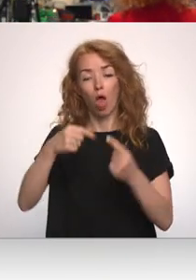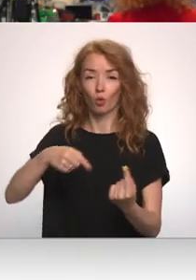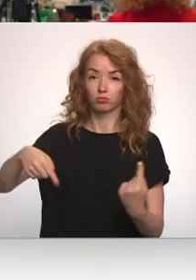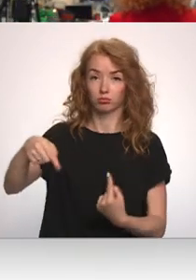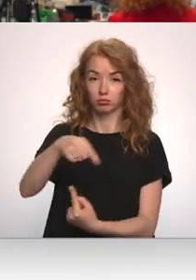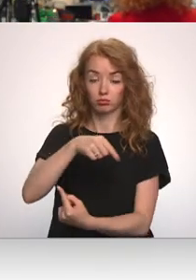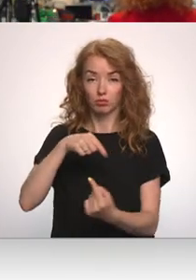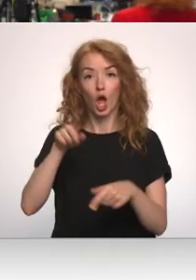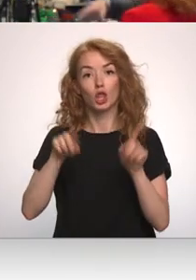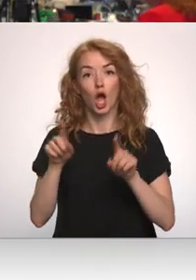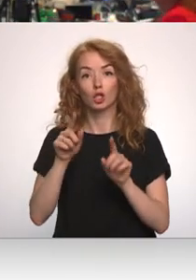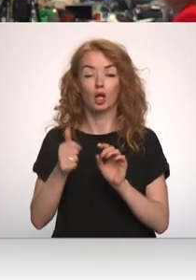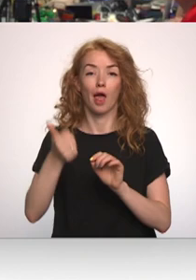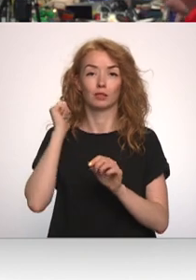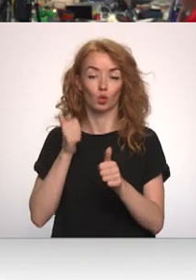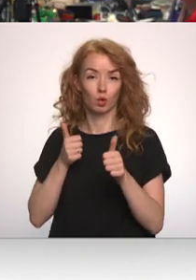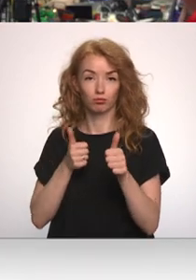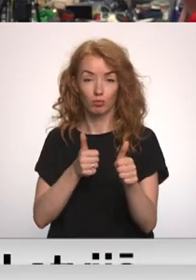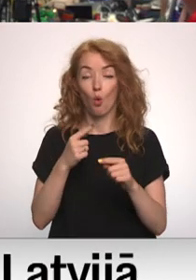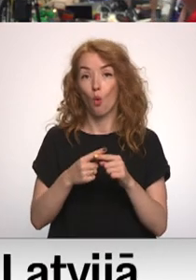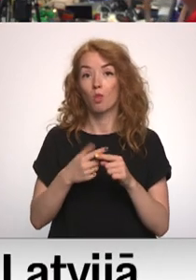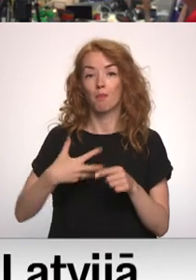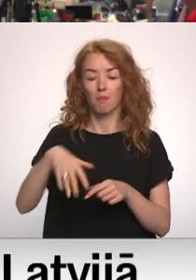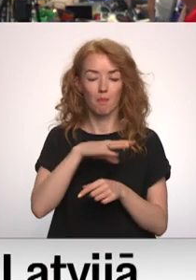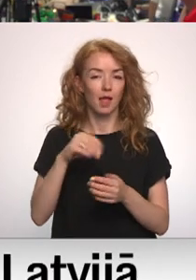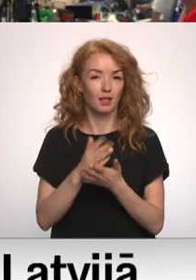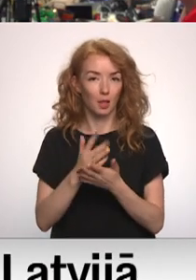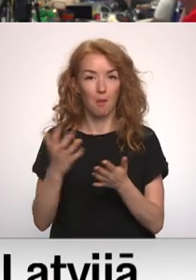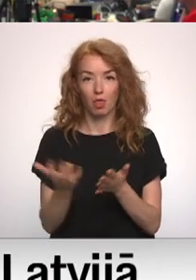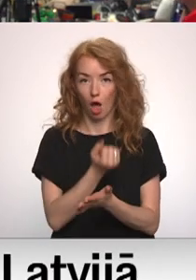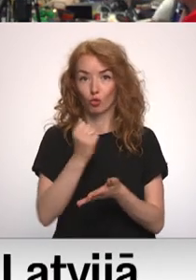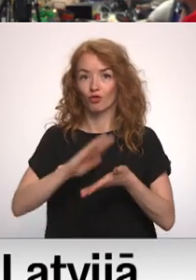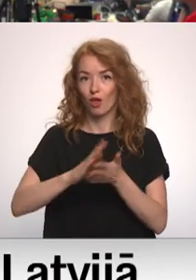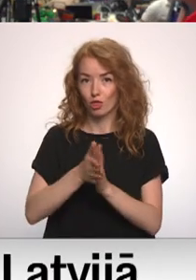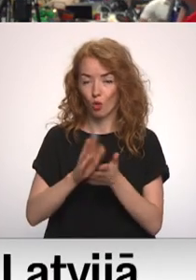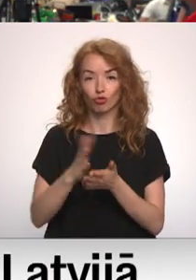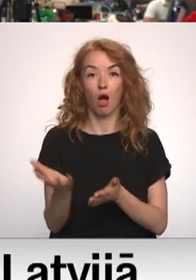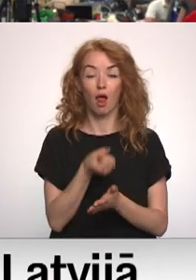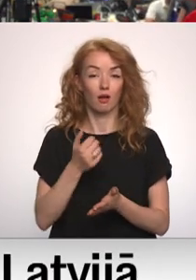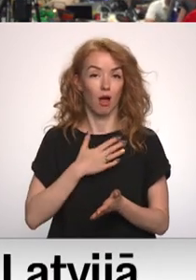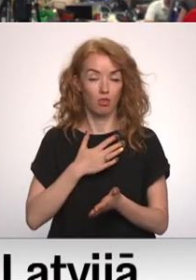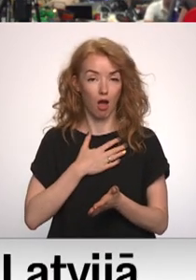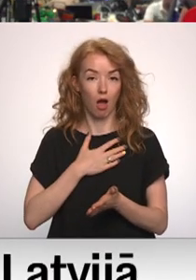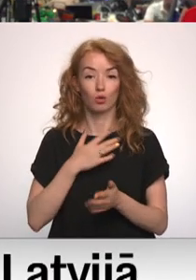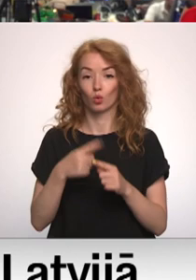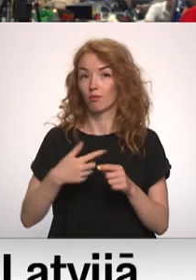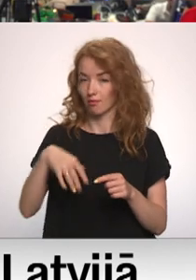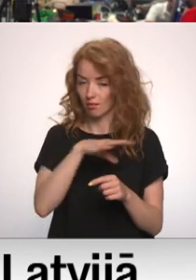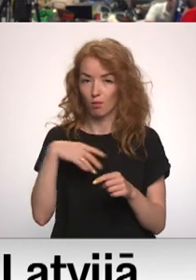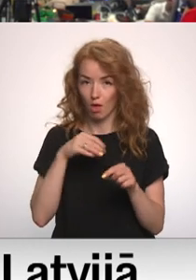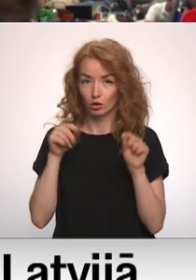daļa ir aizmugurē, un mēs esam panākuši vienošanos ar Kanādu, un mēs